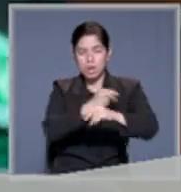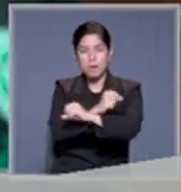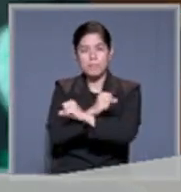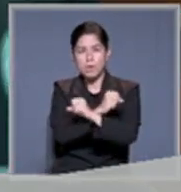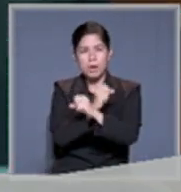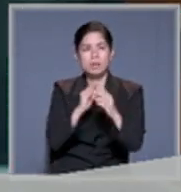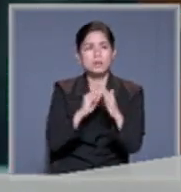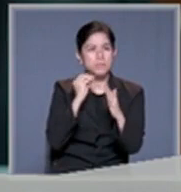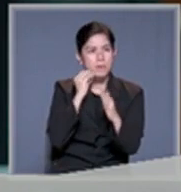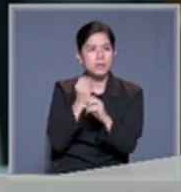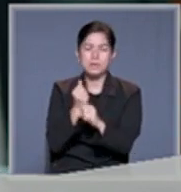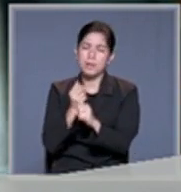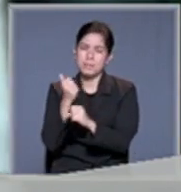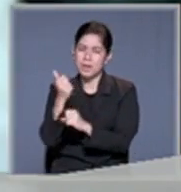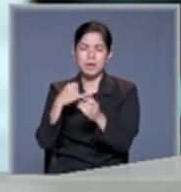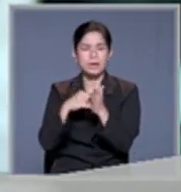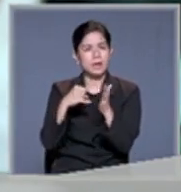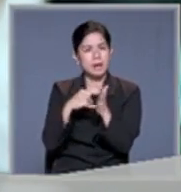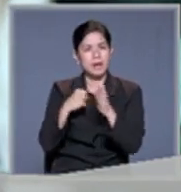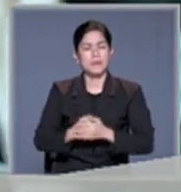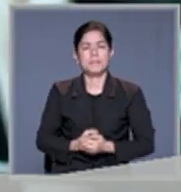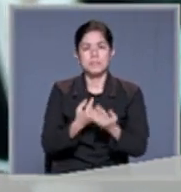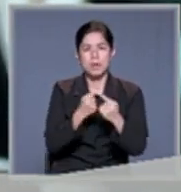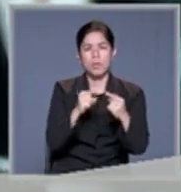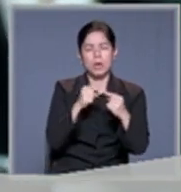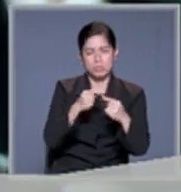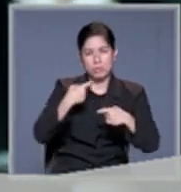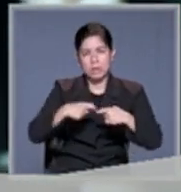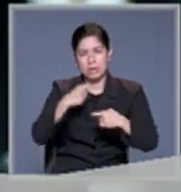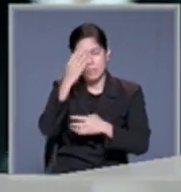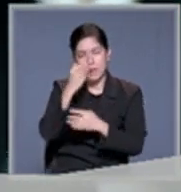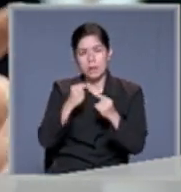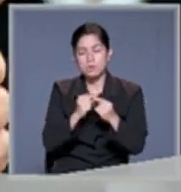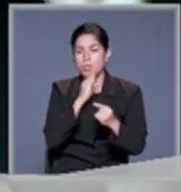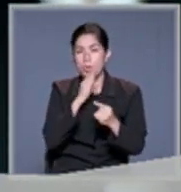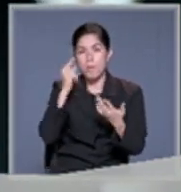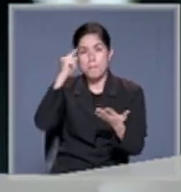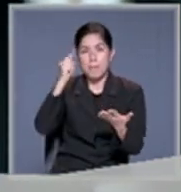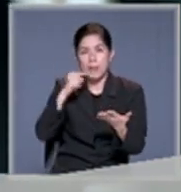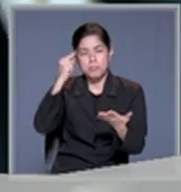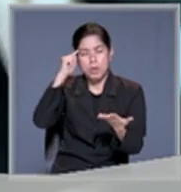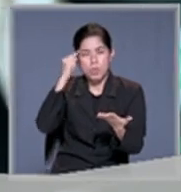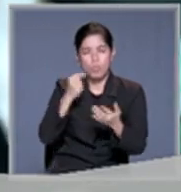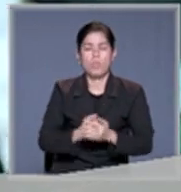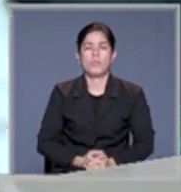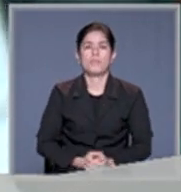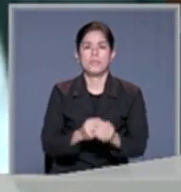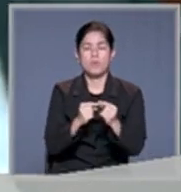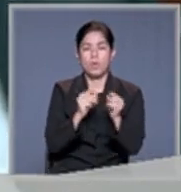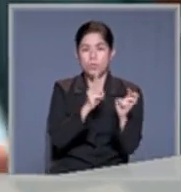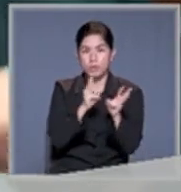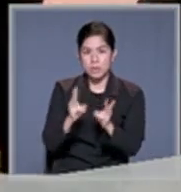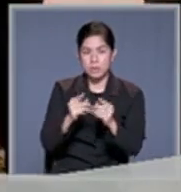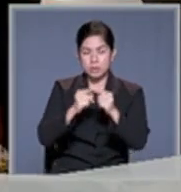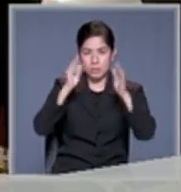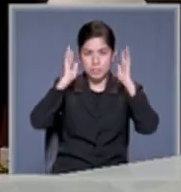ธีที่ง่ายและไม่ต้องใช้ต้นทุนมากแต่ก็ทำได้ยากเพราะว่าขาดการเอาใจใส่ทั้งนี้หวังว่าการใช้สื่อในการเข้